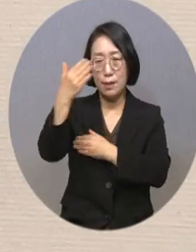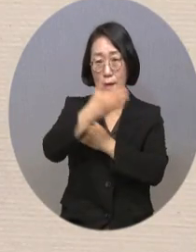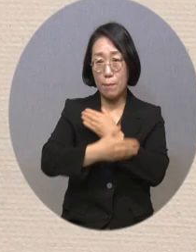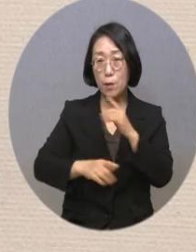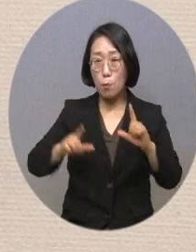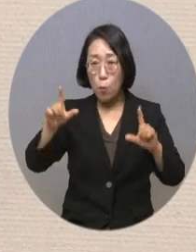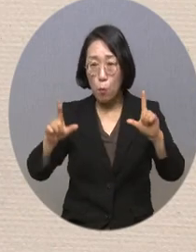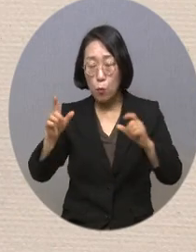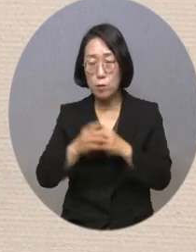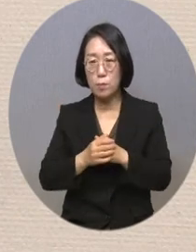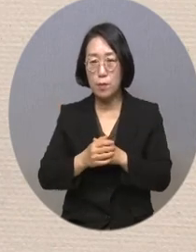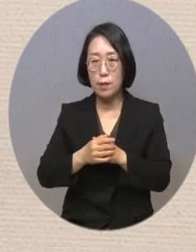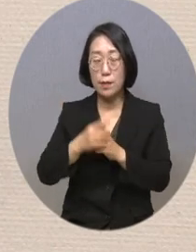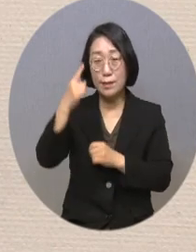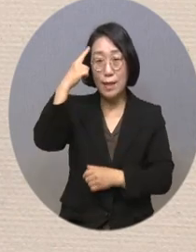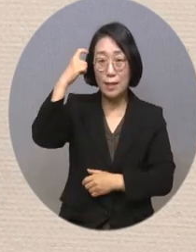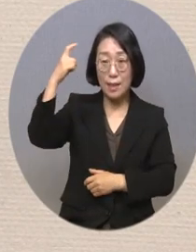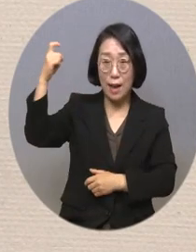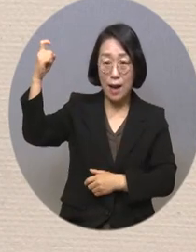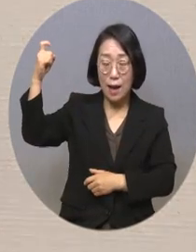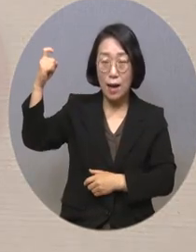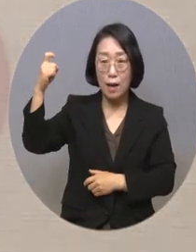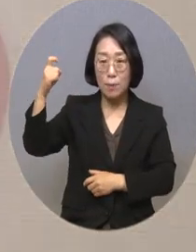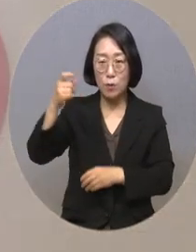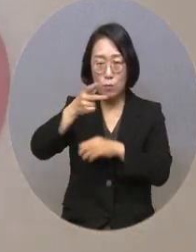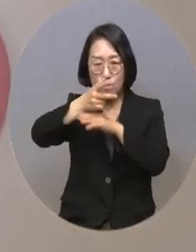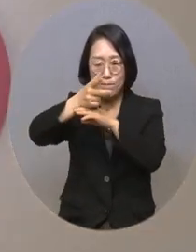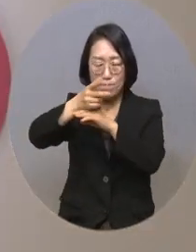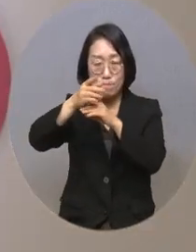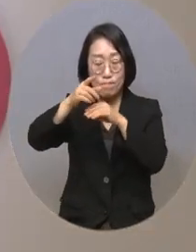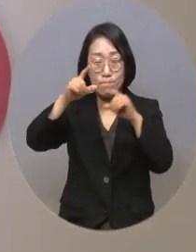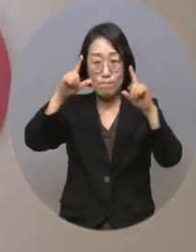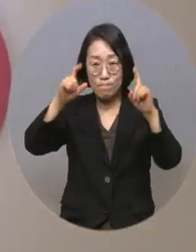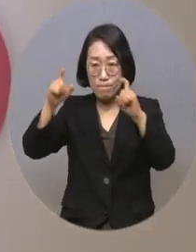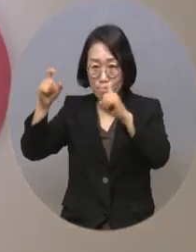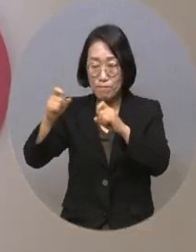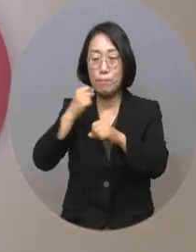작가의 시각으로 상상하며 이미지를 렌즈에 표현했습니다.